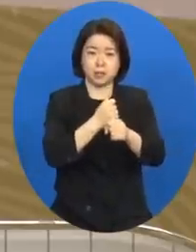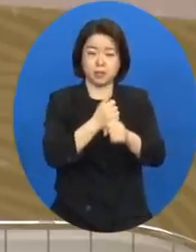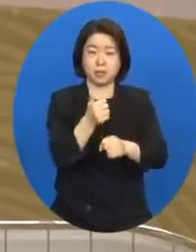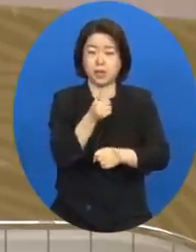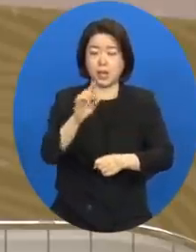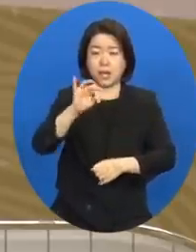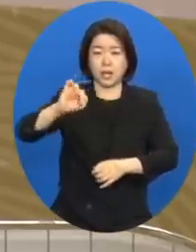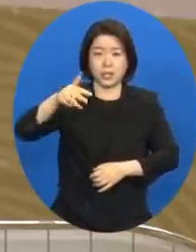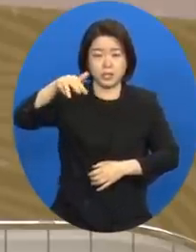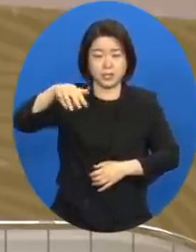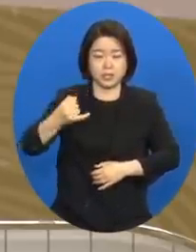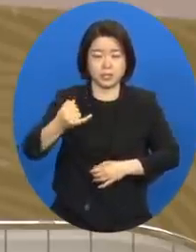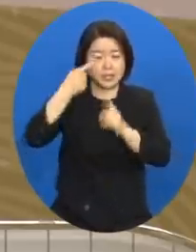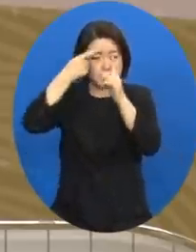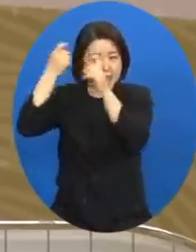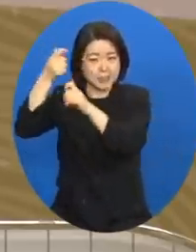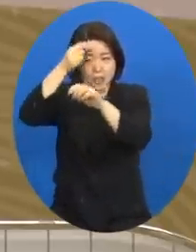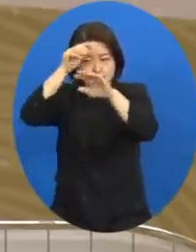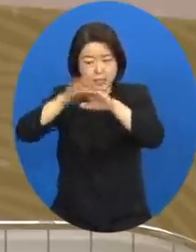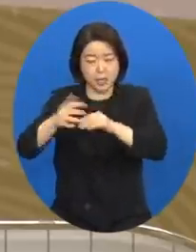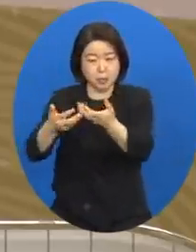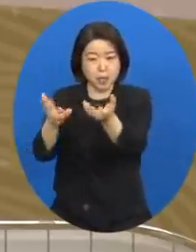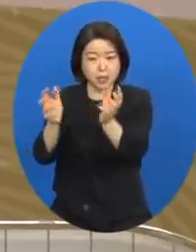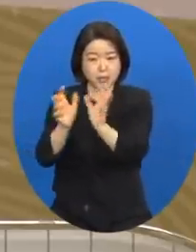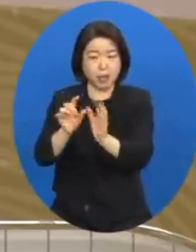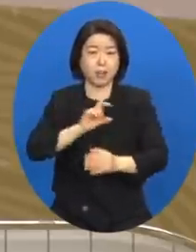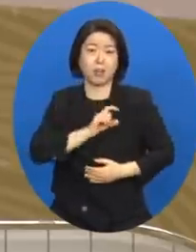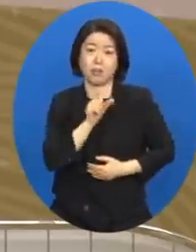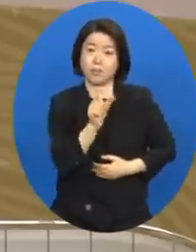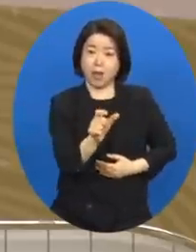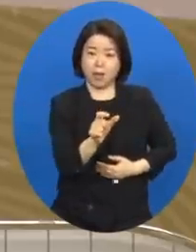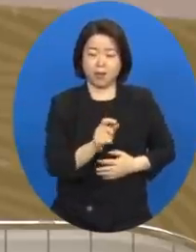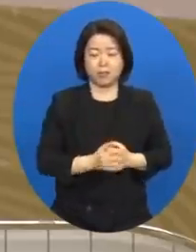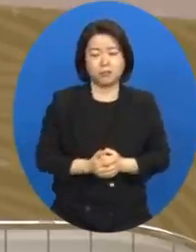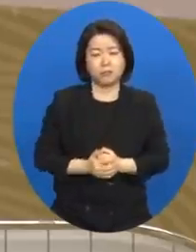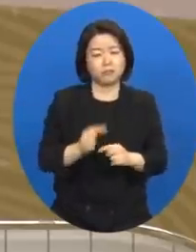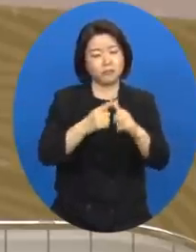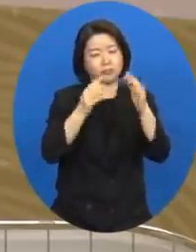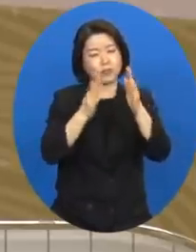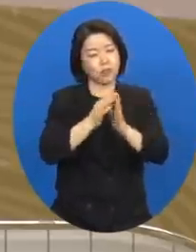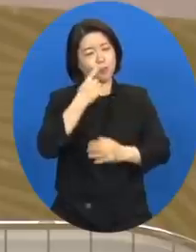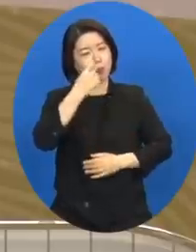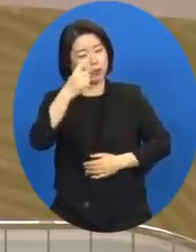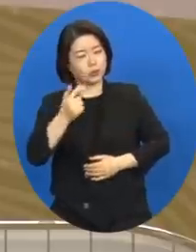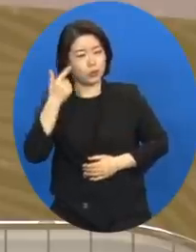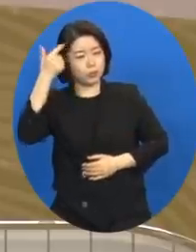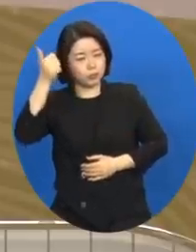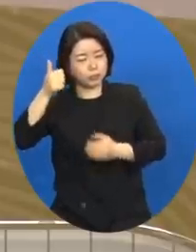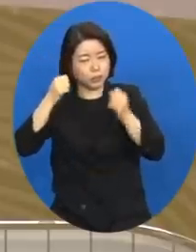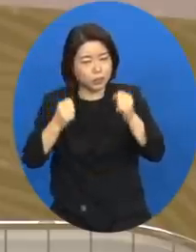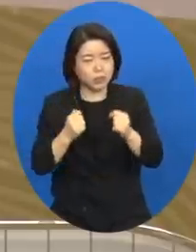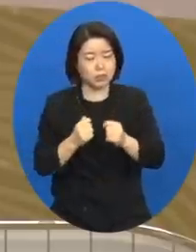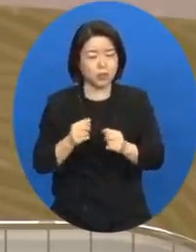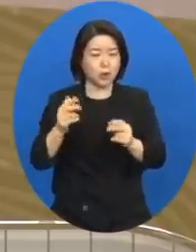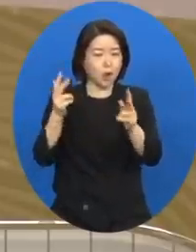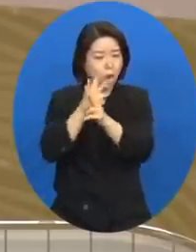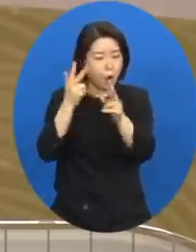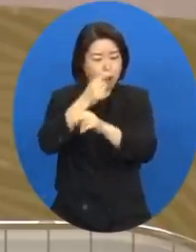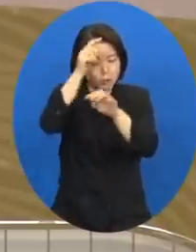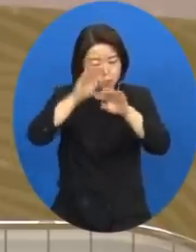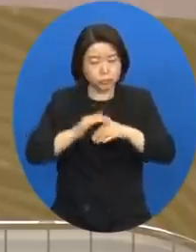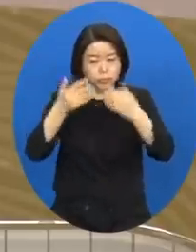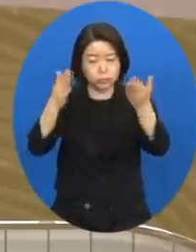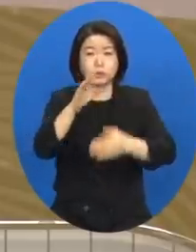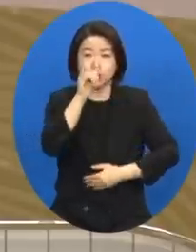예배당이라고 이름을 붙이죠. 근데 예배당은 정말 멋있고 목사님도 계시고 매주일 예배는 드리지만 그 예배당